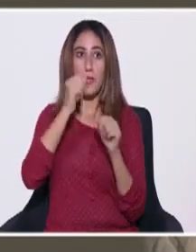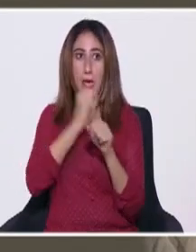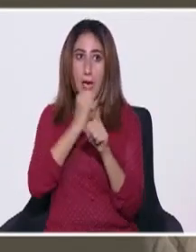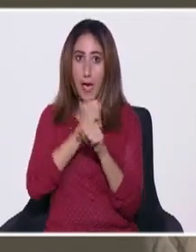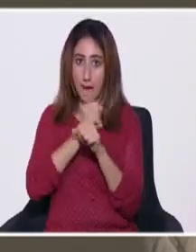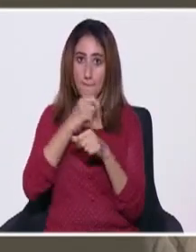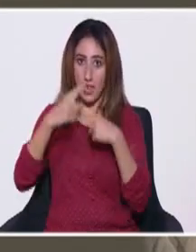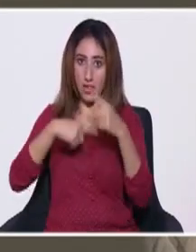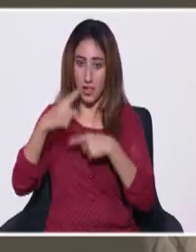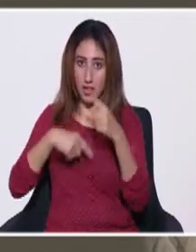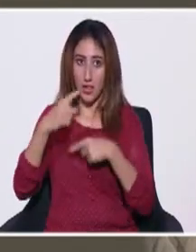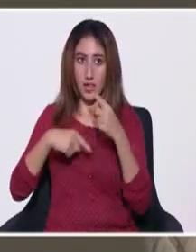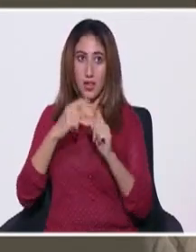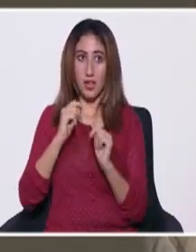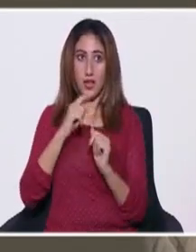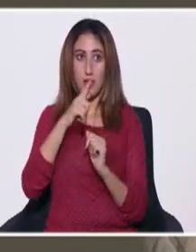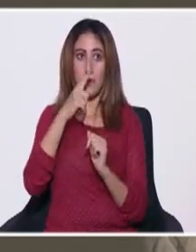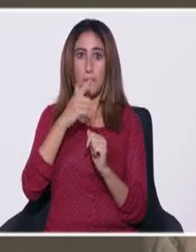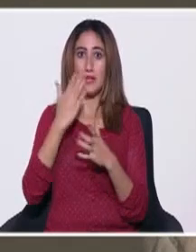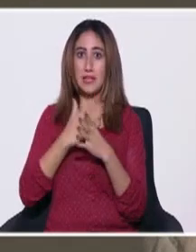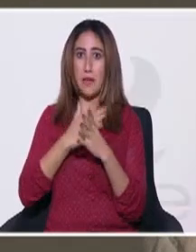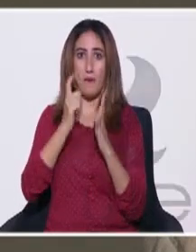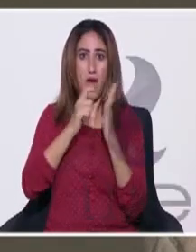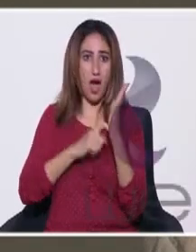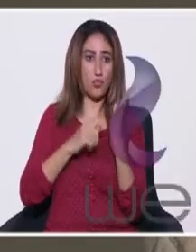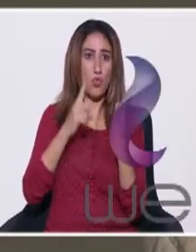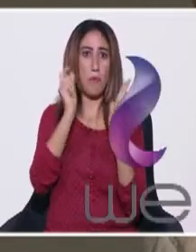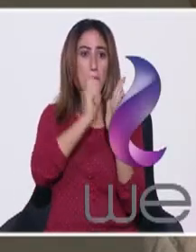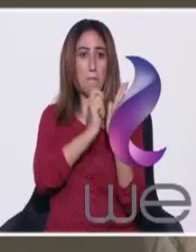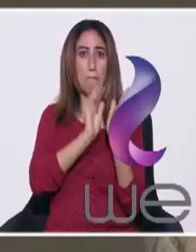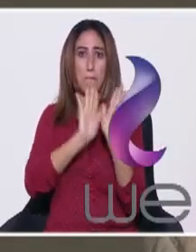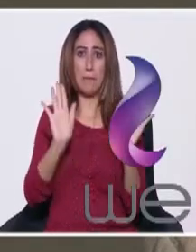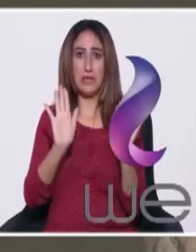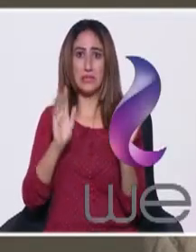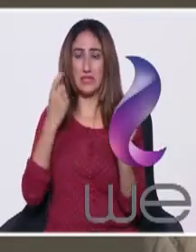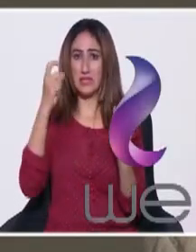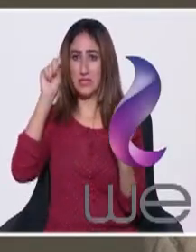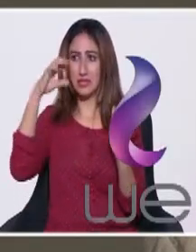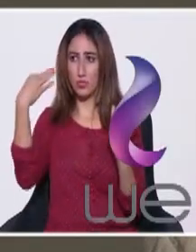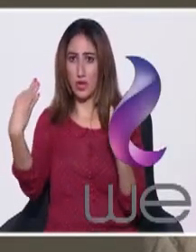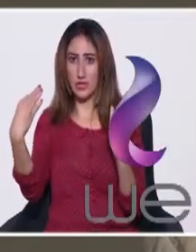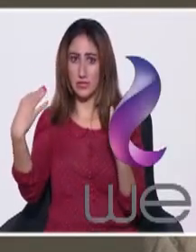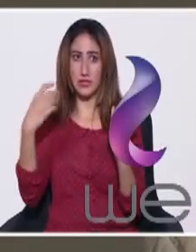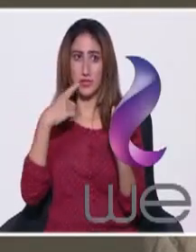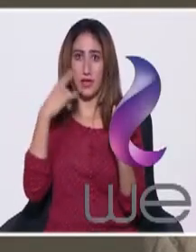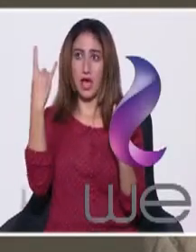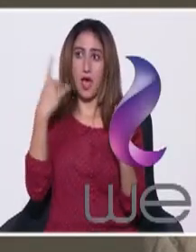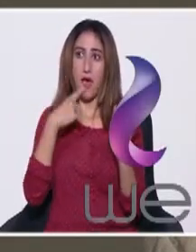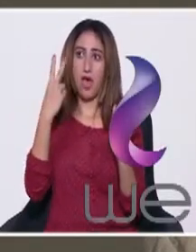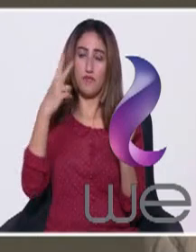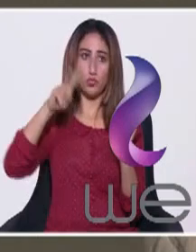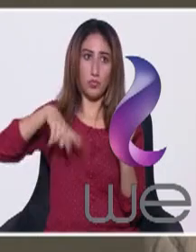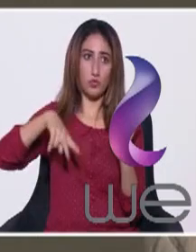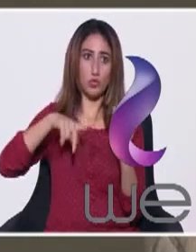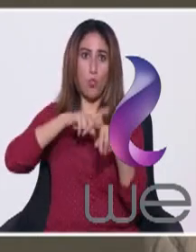تطبيقها. يعني احنا كنا دائما نشكو من عدم تطبيق القوانين 39 سنة 75 وبعدين 10 2018، فرق